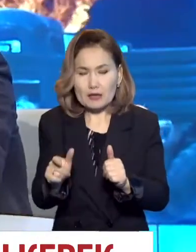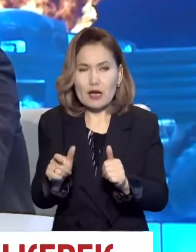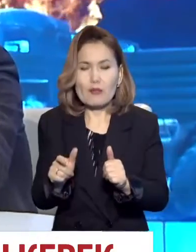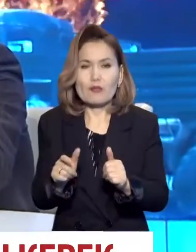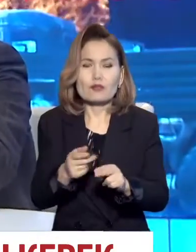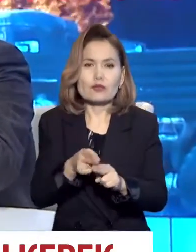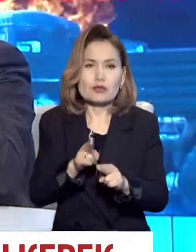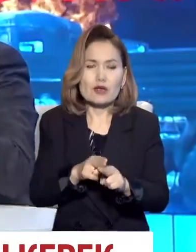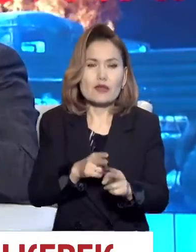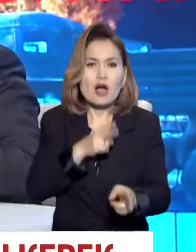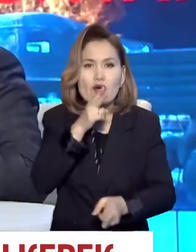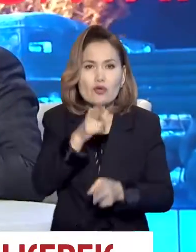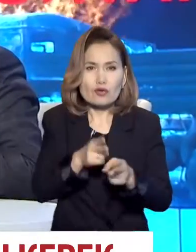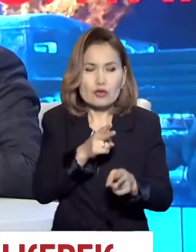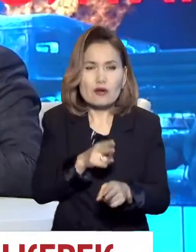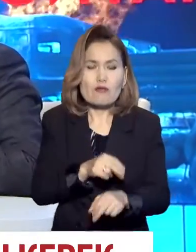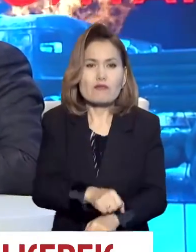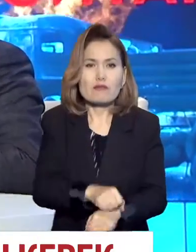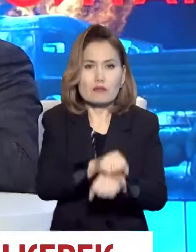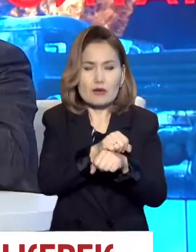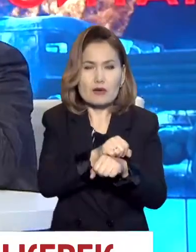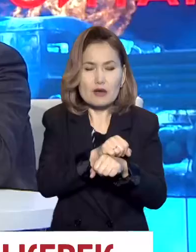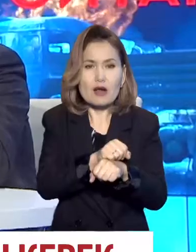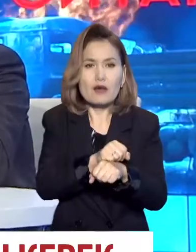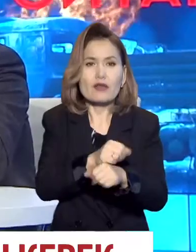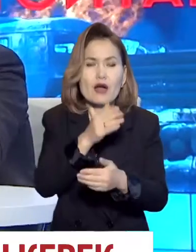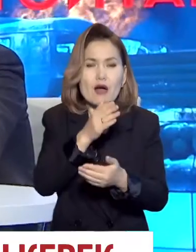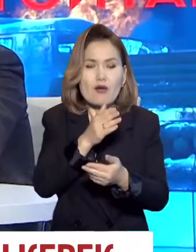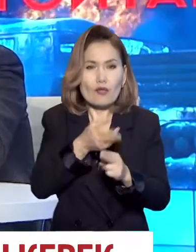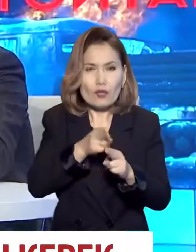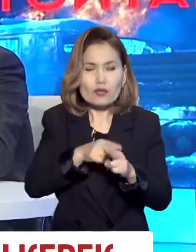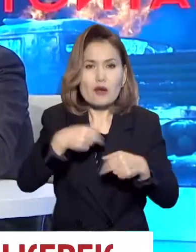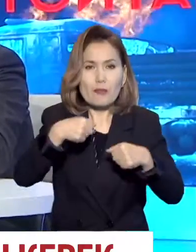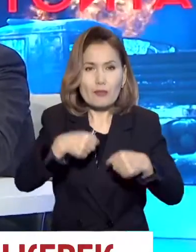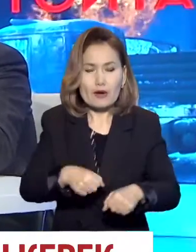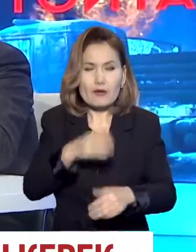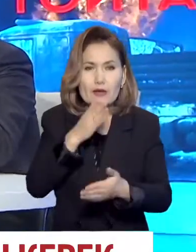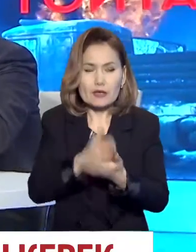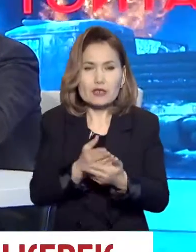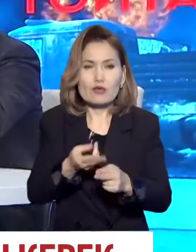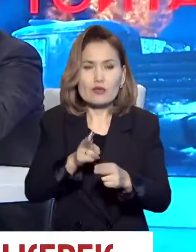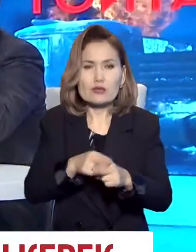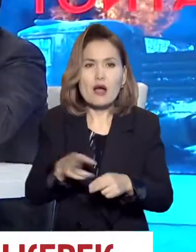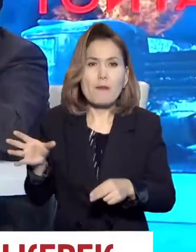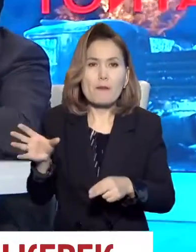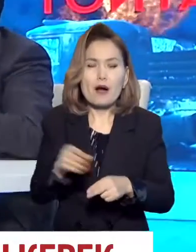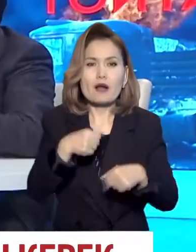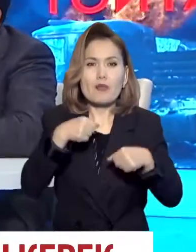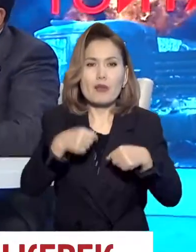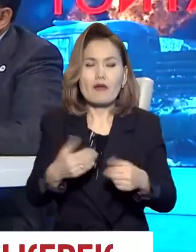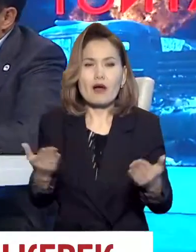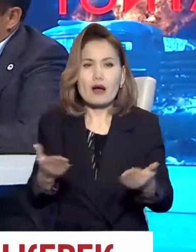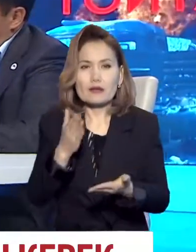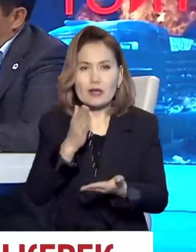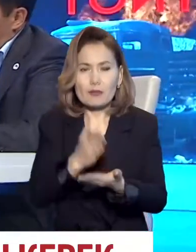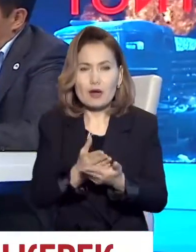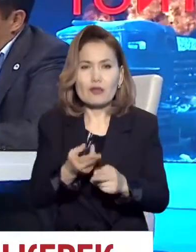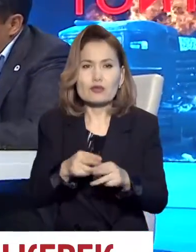şeruge şıgatın bolsa, özünün quqı kanday eken, özünün quqının şegi kanday eken, aldında jañağı biliktin ökülü,